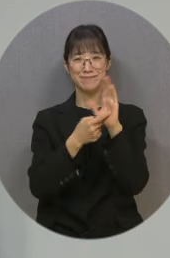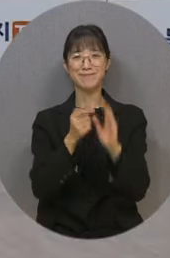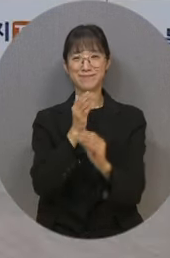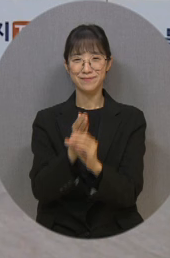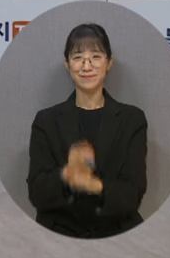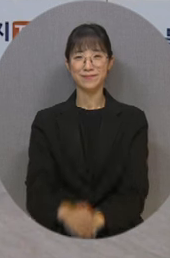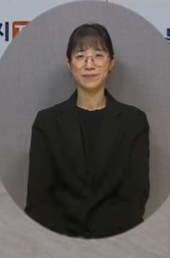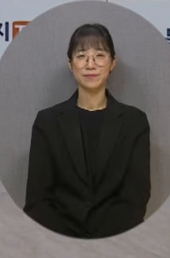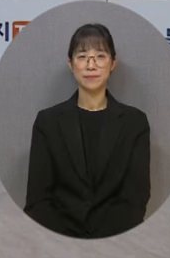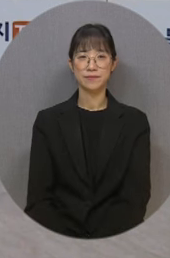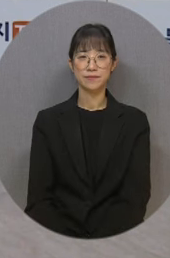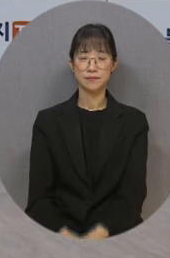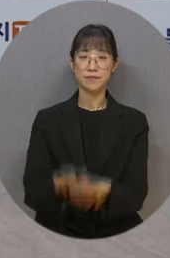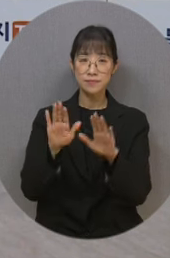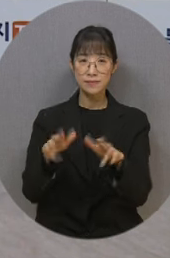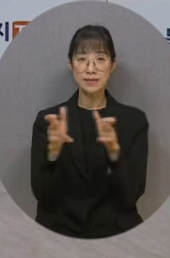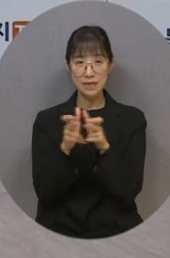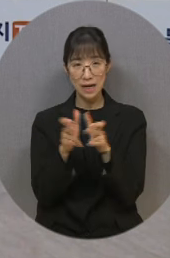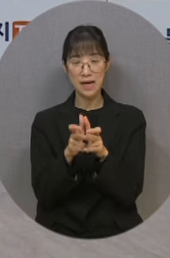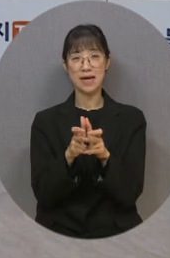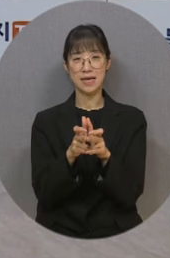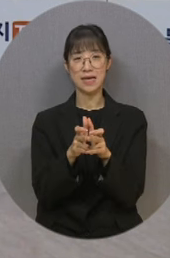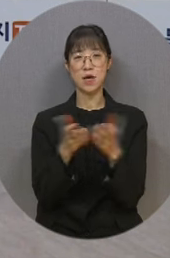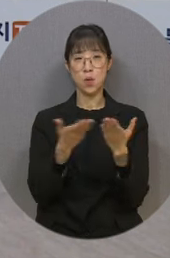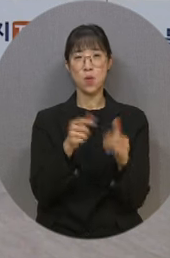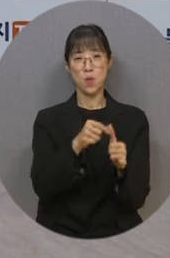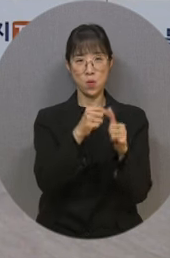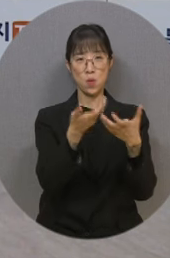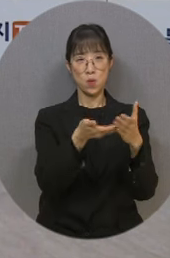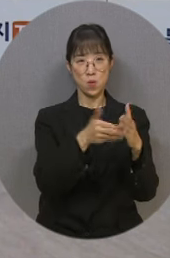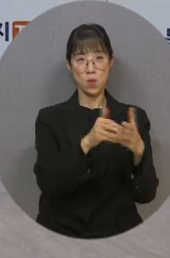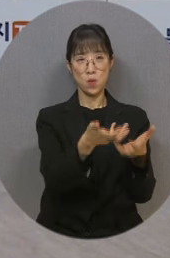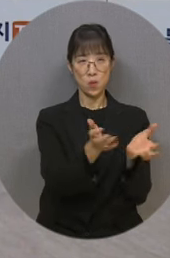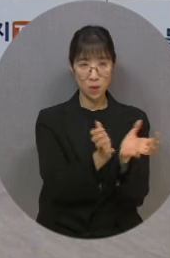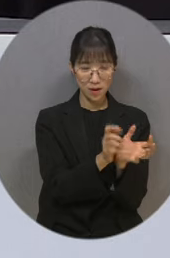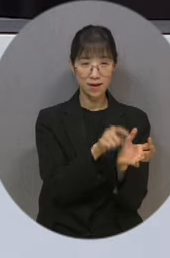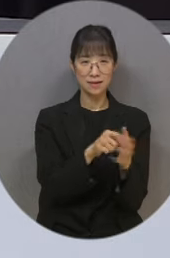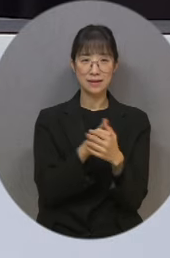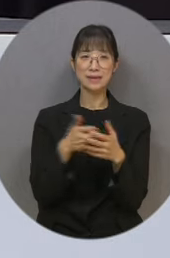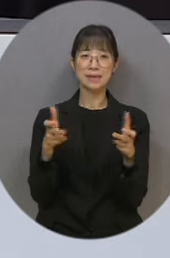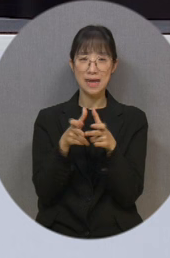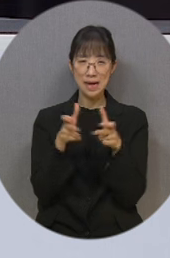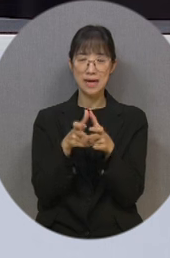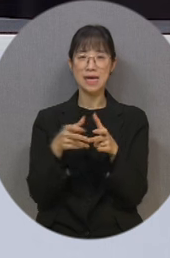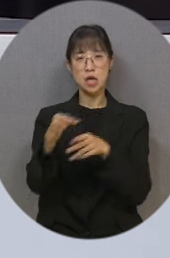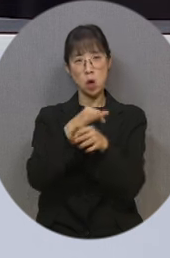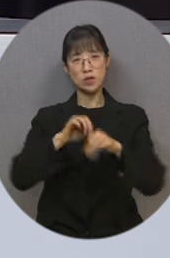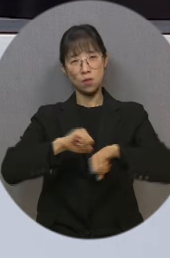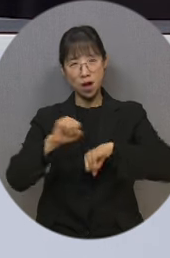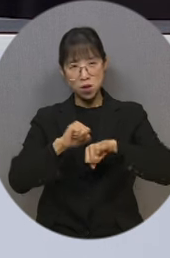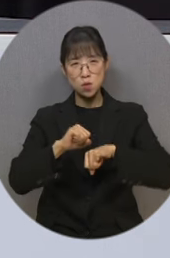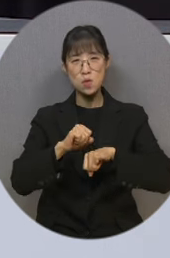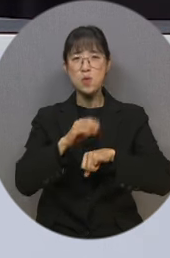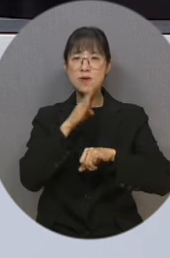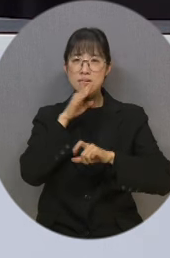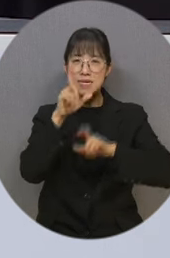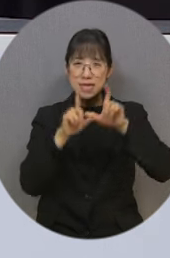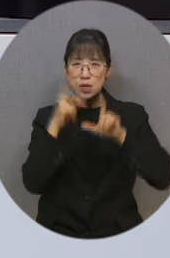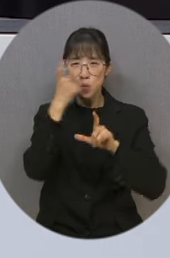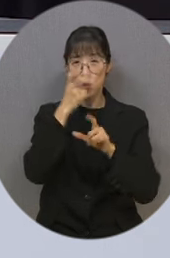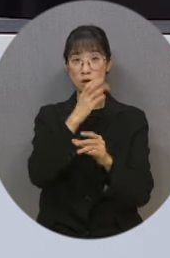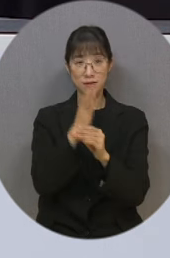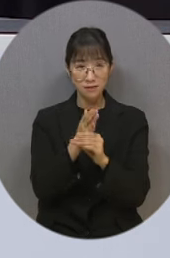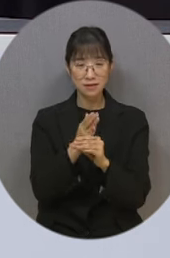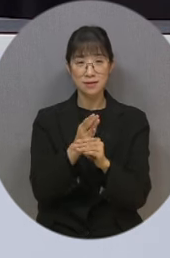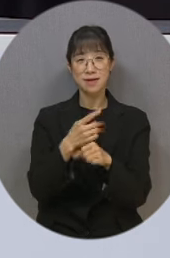그렇군요 현재 장애인고용공단에서 장애인 경제활동 실태 조사를 하고 있다고 합니다 매년 상반기